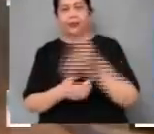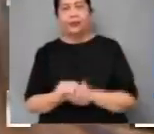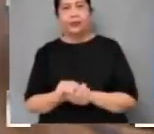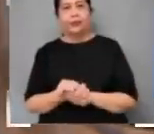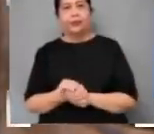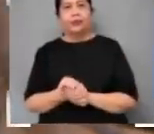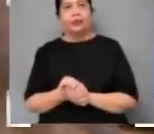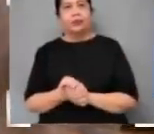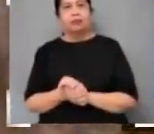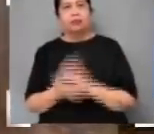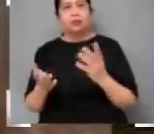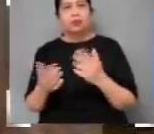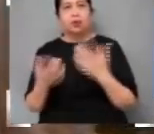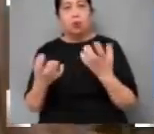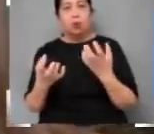gusto natin kasi